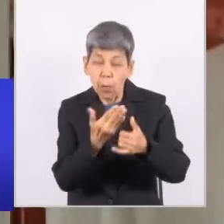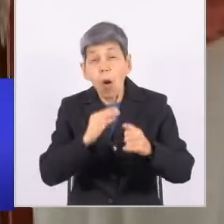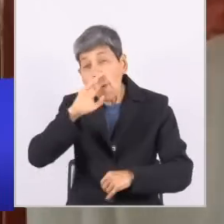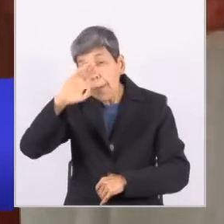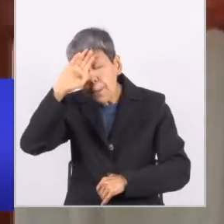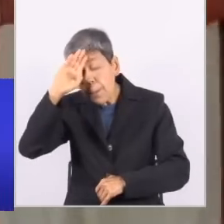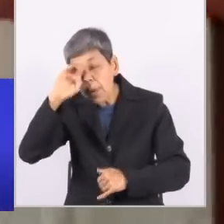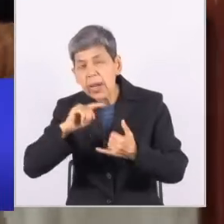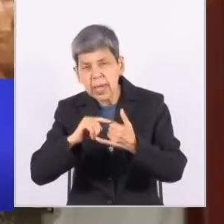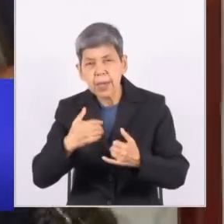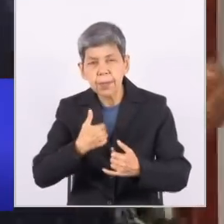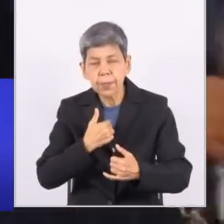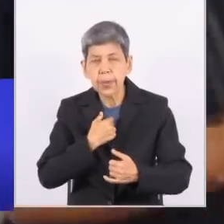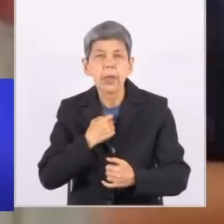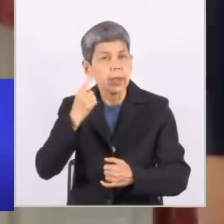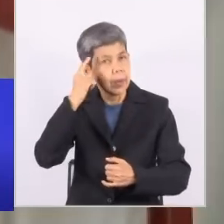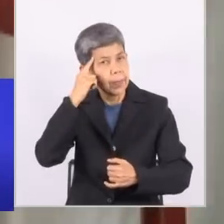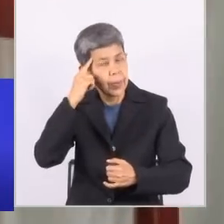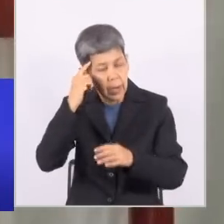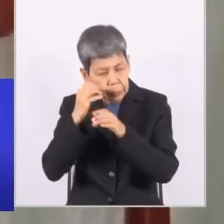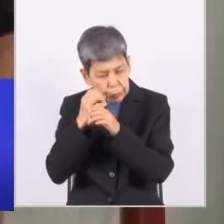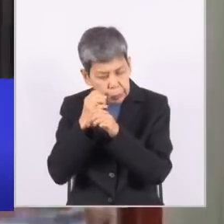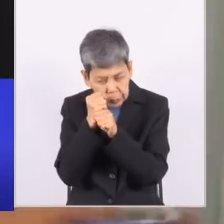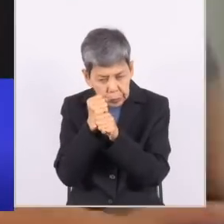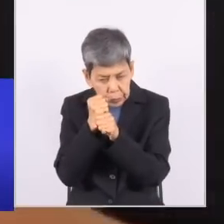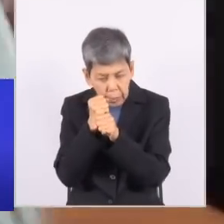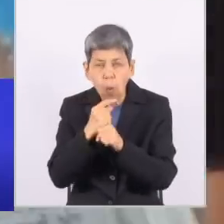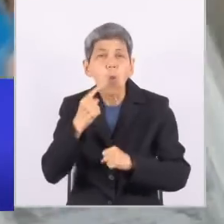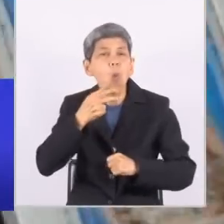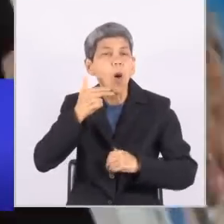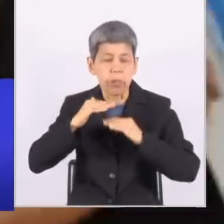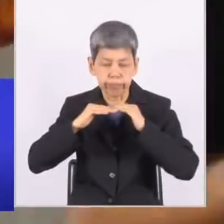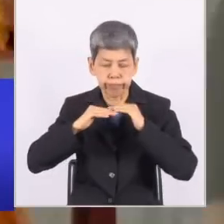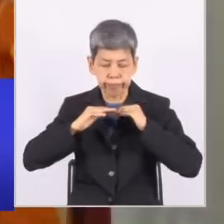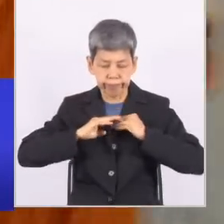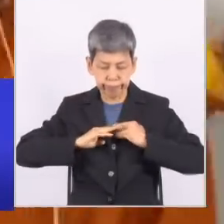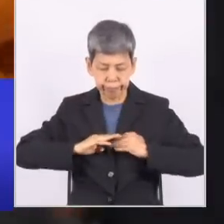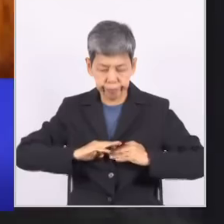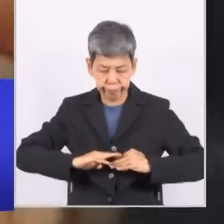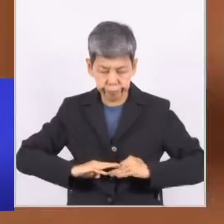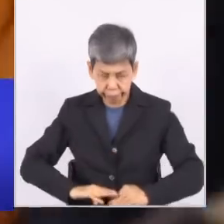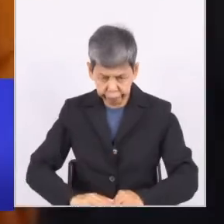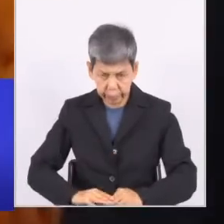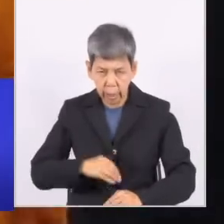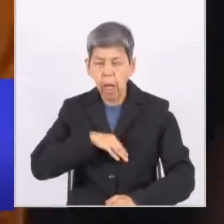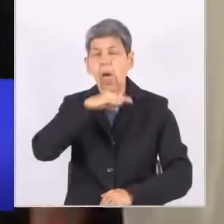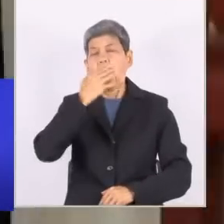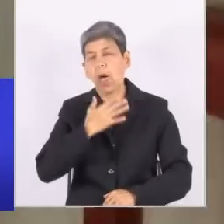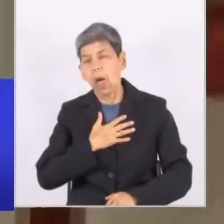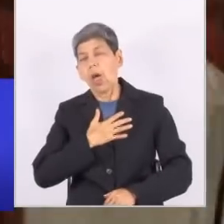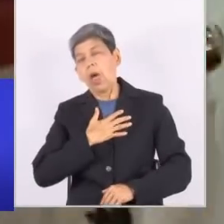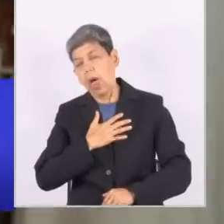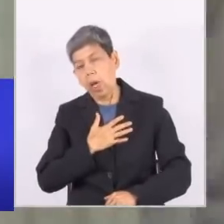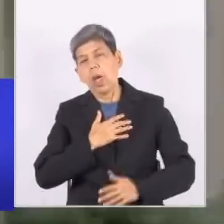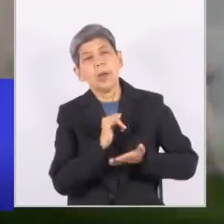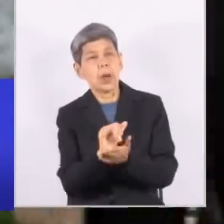คุณยายกีเนี่ยมีอาการเส้นเลือดในสมองตีบและมีอาการน้ำตาลต่ำวันที่ 26เนี่ยคุณยายกีมีอาการหายใจไม่ออกญาติก็นำ